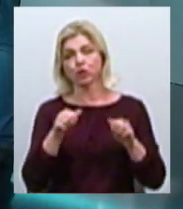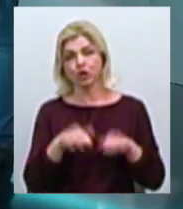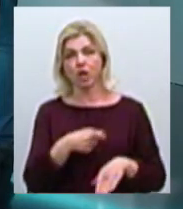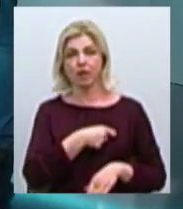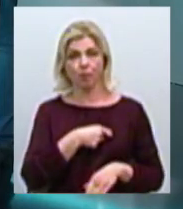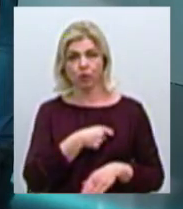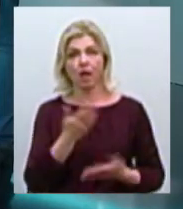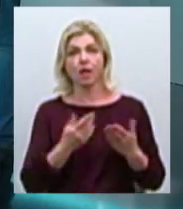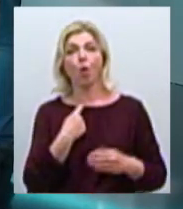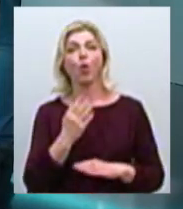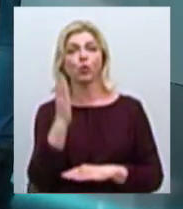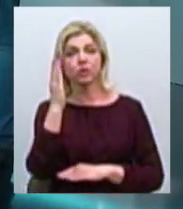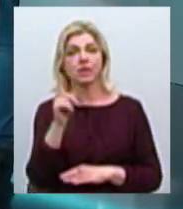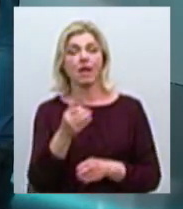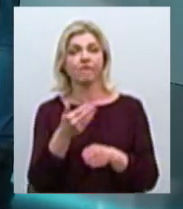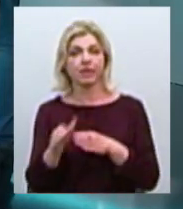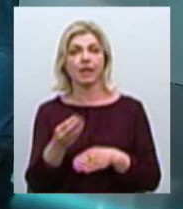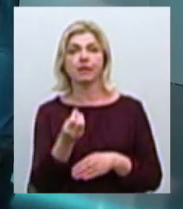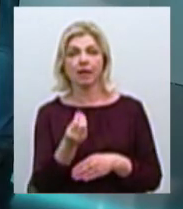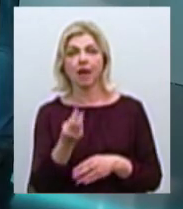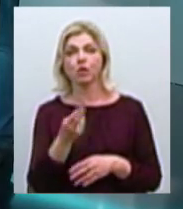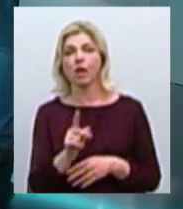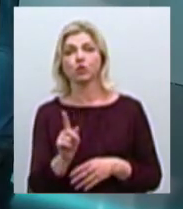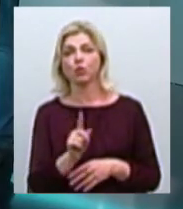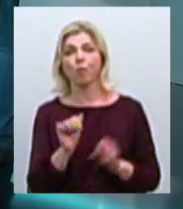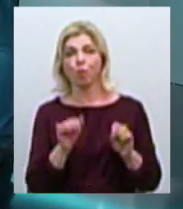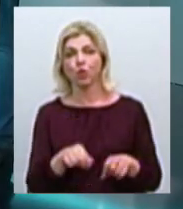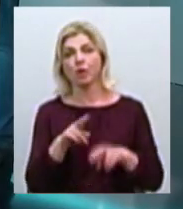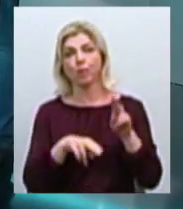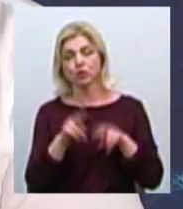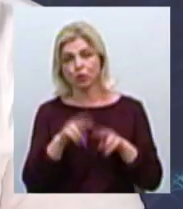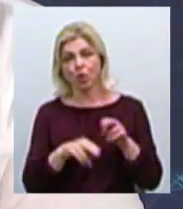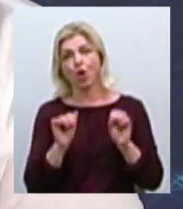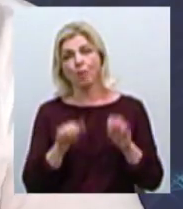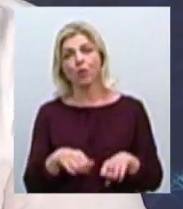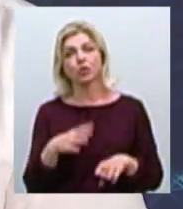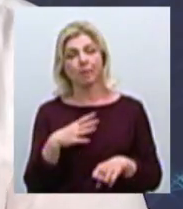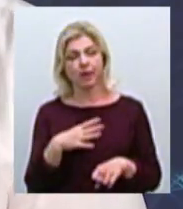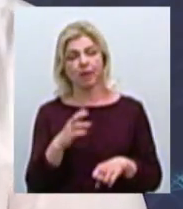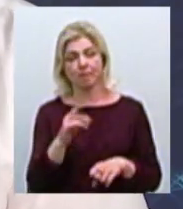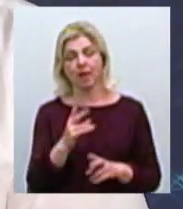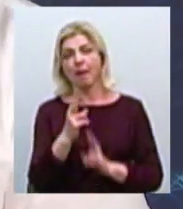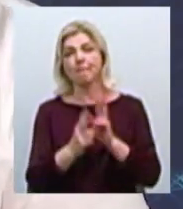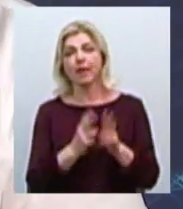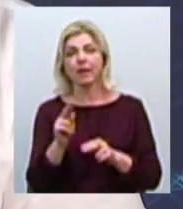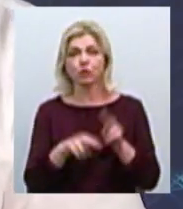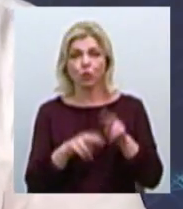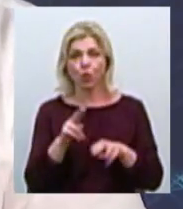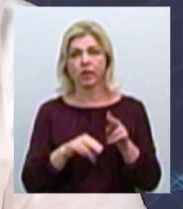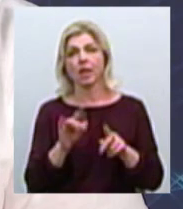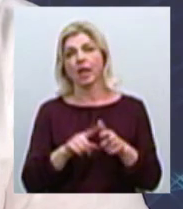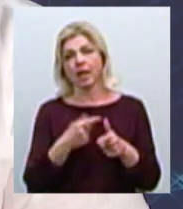вони проголосують за виділення средств для того, щоб можна було побудувати, можна було перестроить, либо восстановить